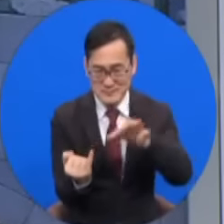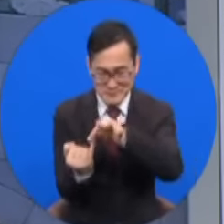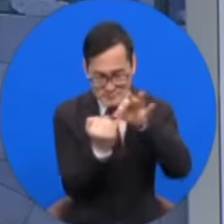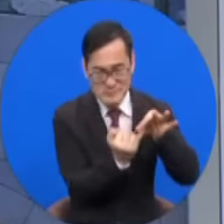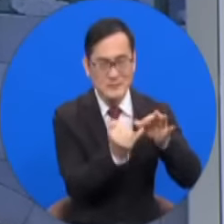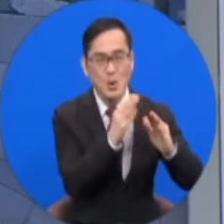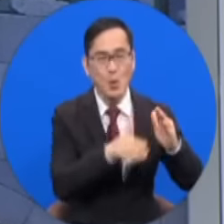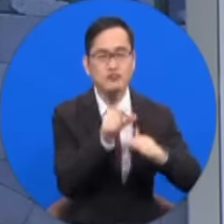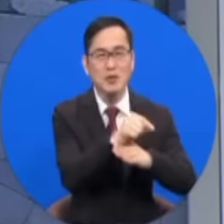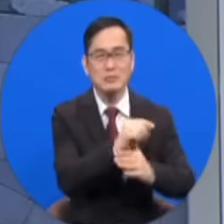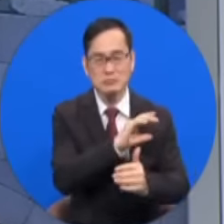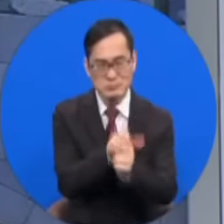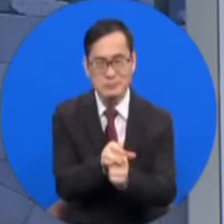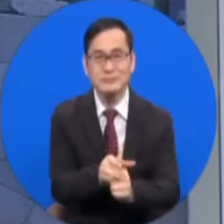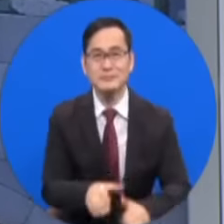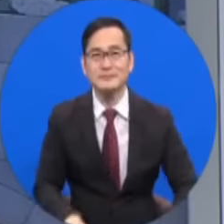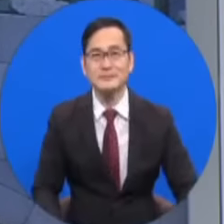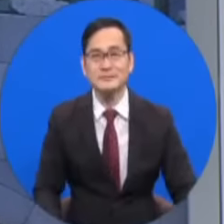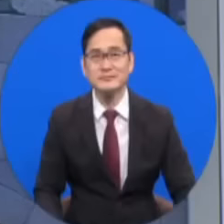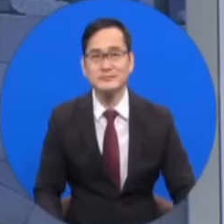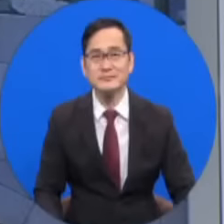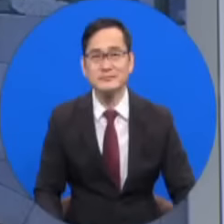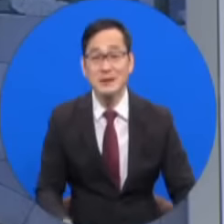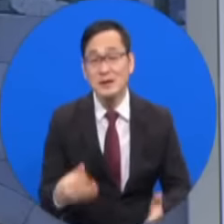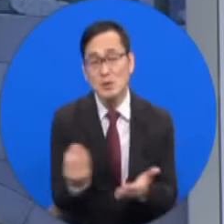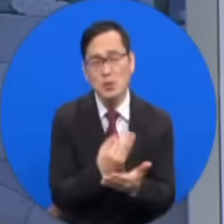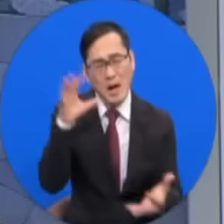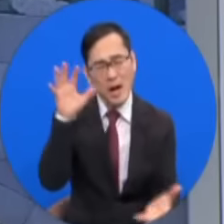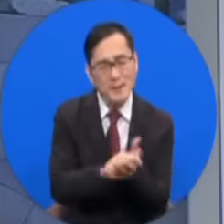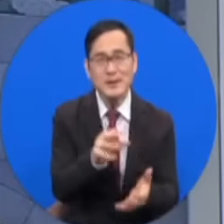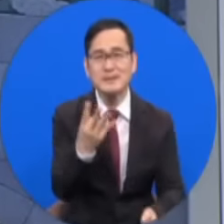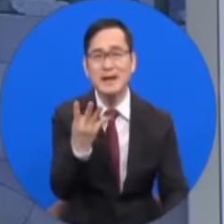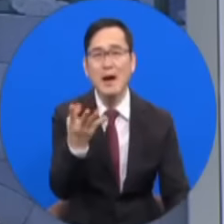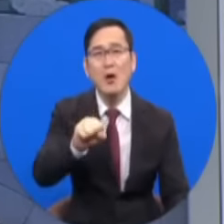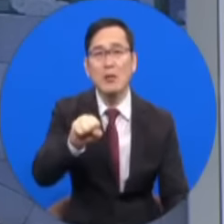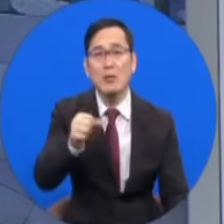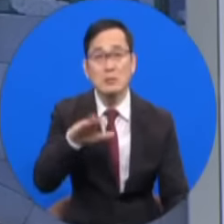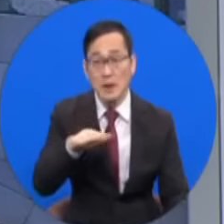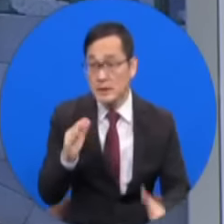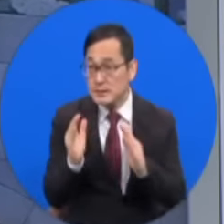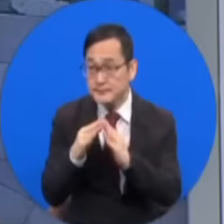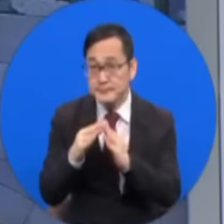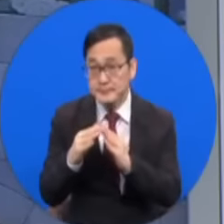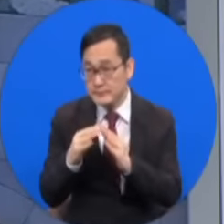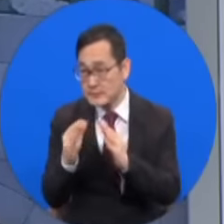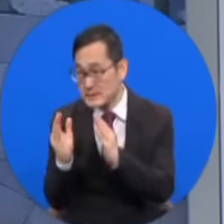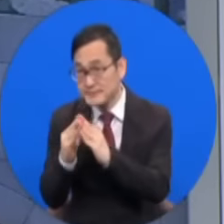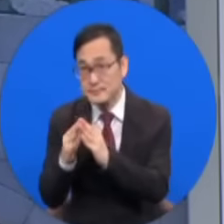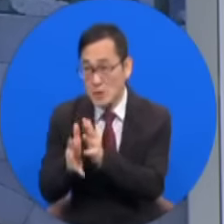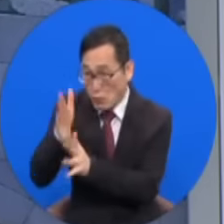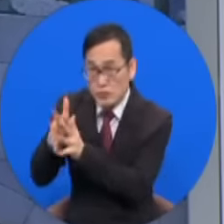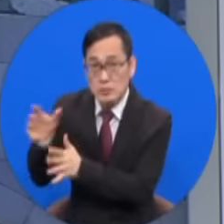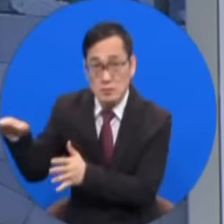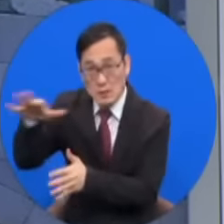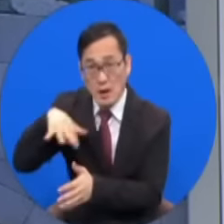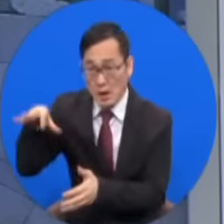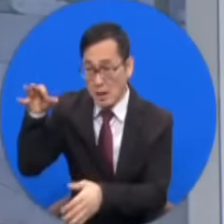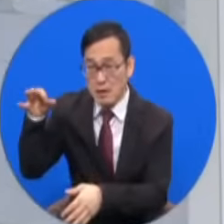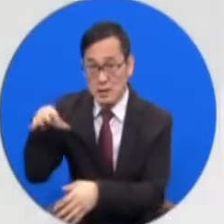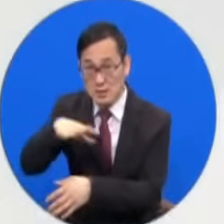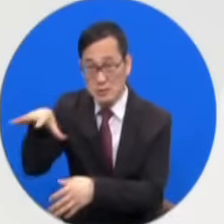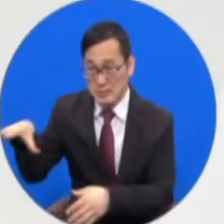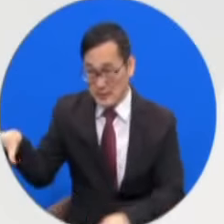선고받은 인물인데 총소득이 4억 있데 부동산이 80억 오다라 지적이 나온